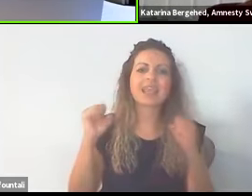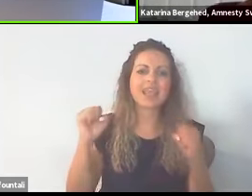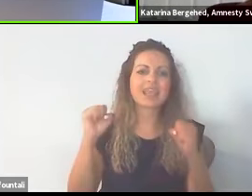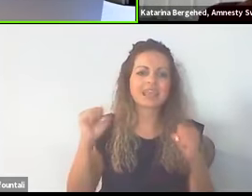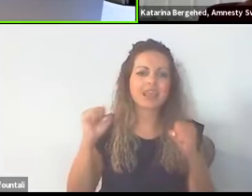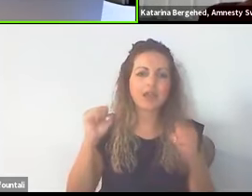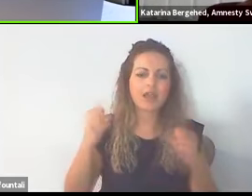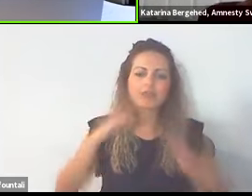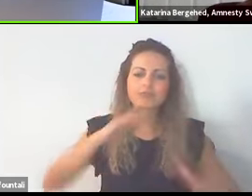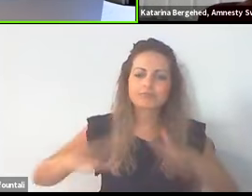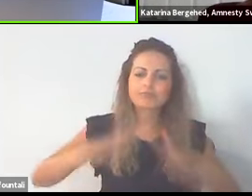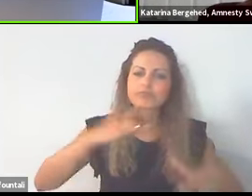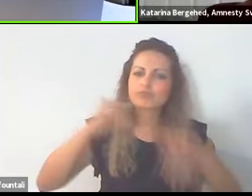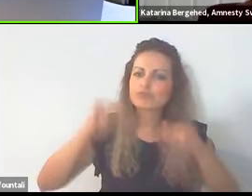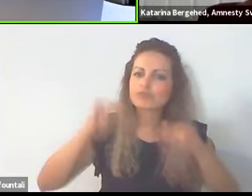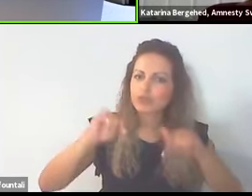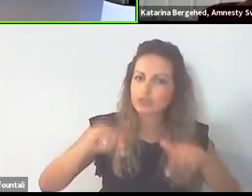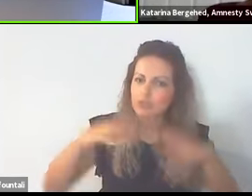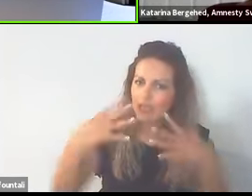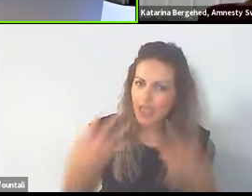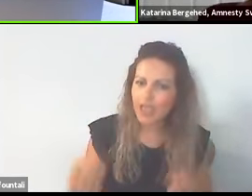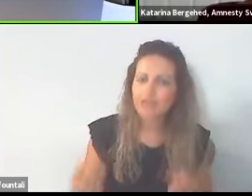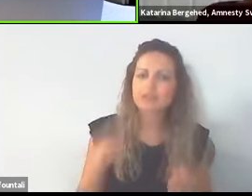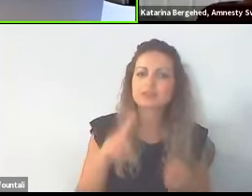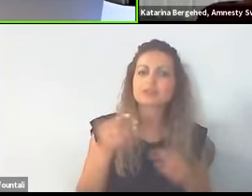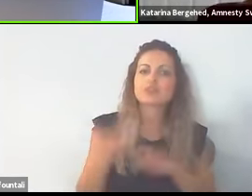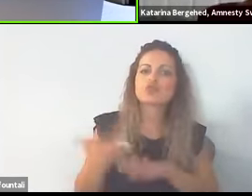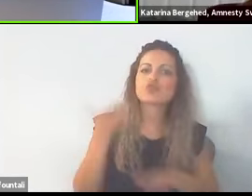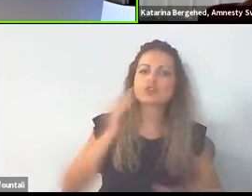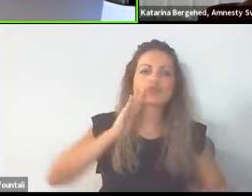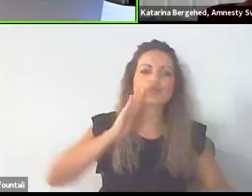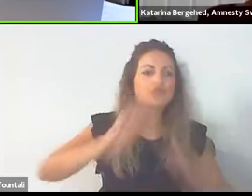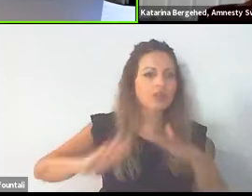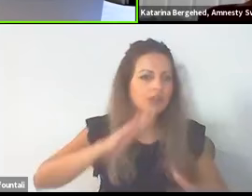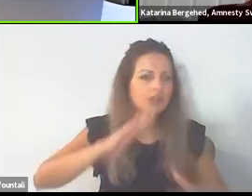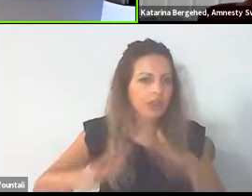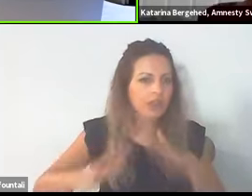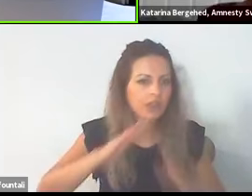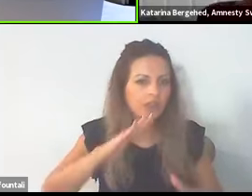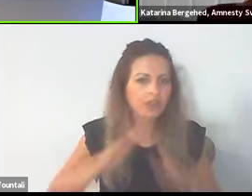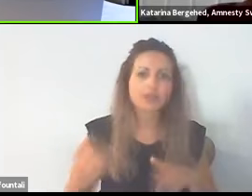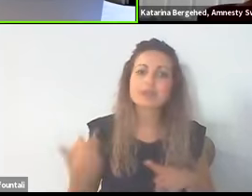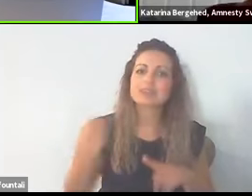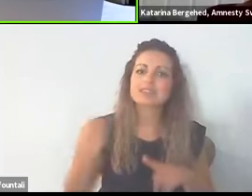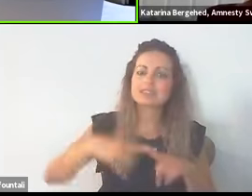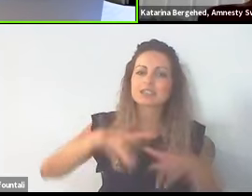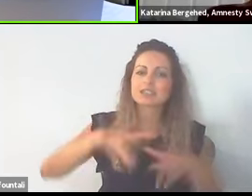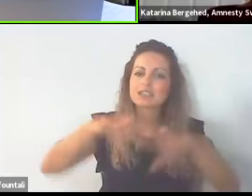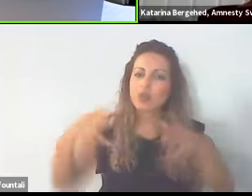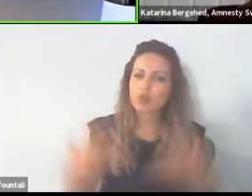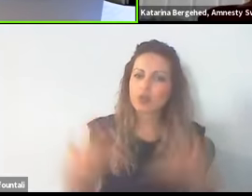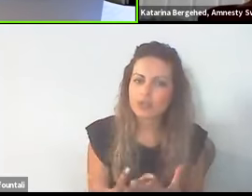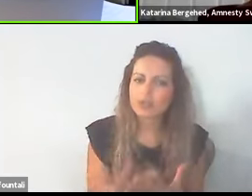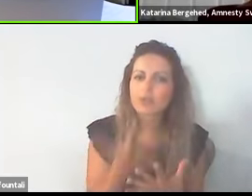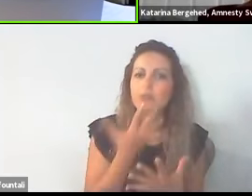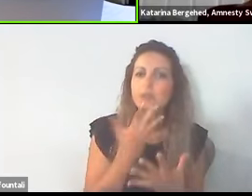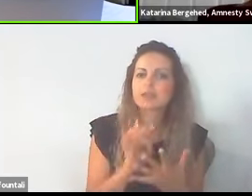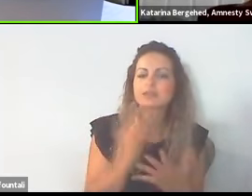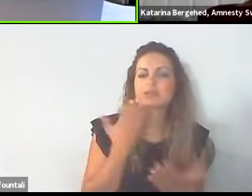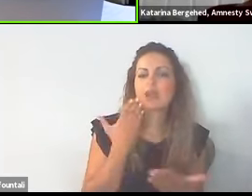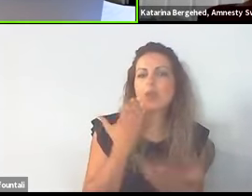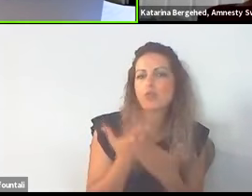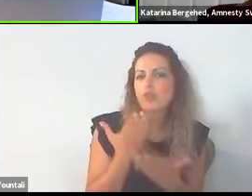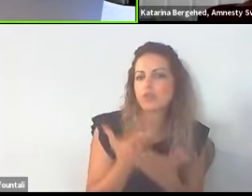και Manual για την έκτακτη φροντίδα και για τη συλλογή αποδείξεων στην περίπτωση